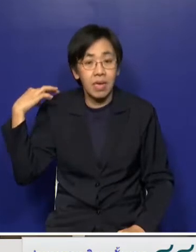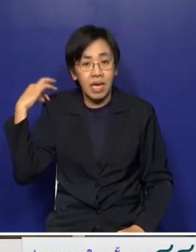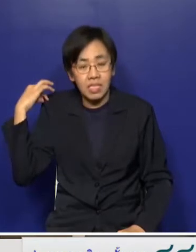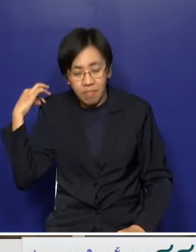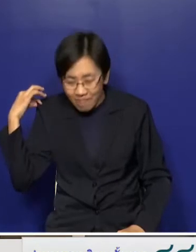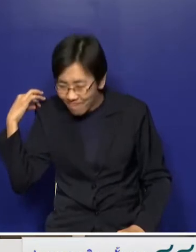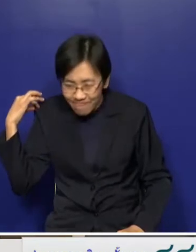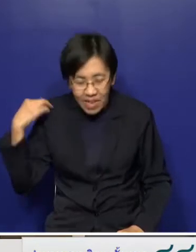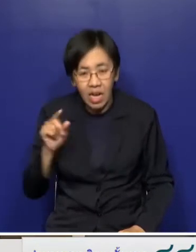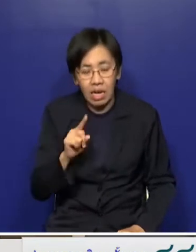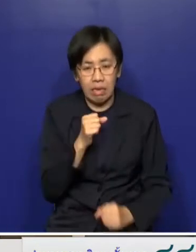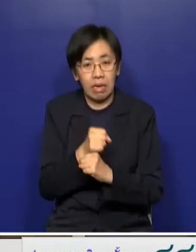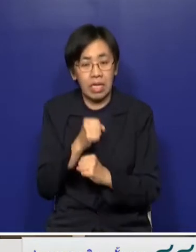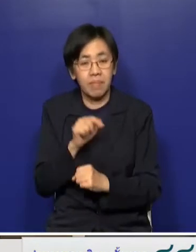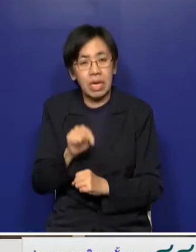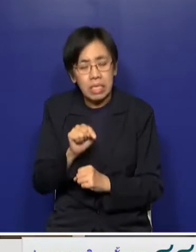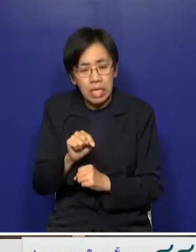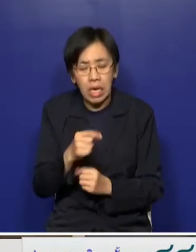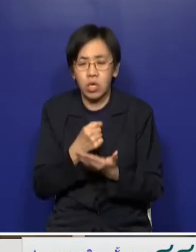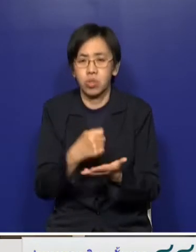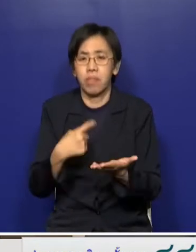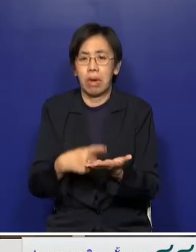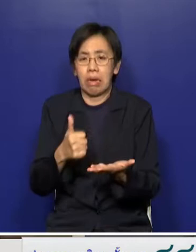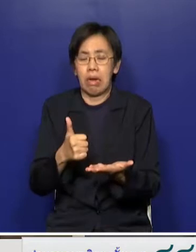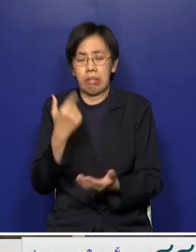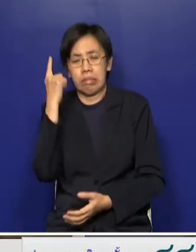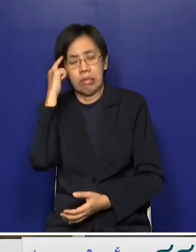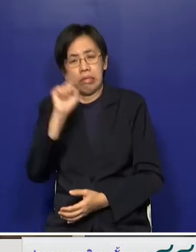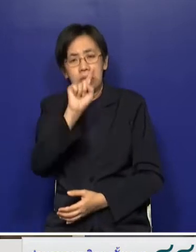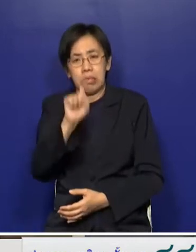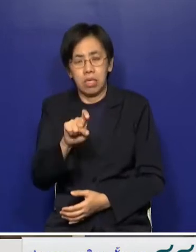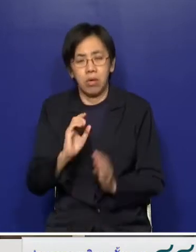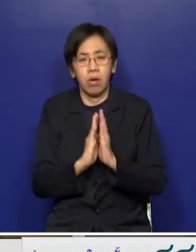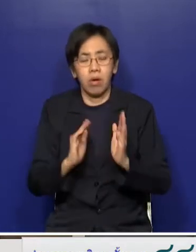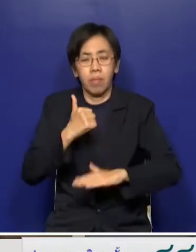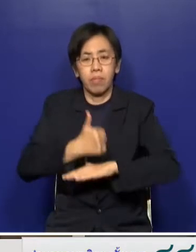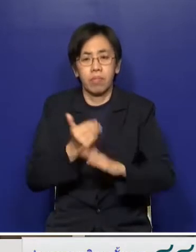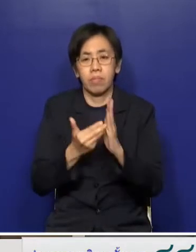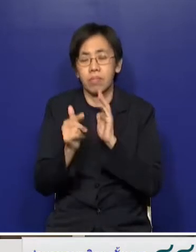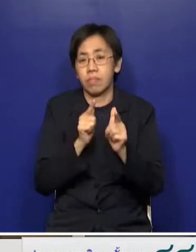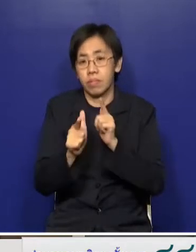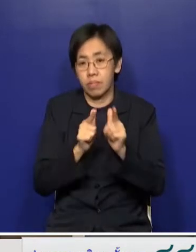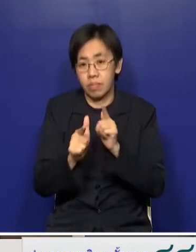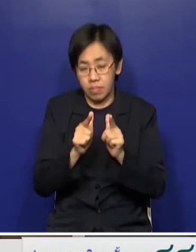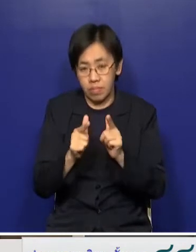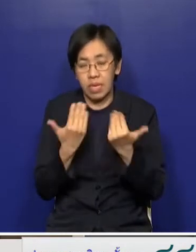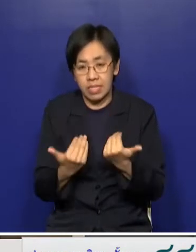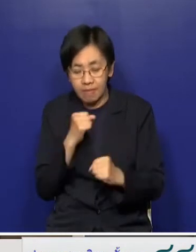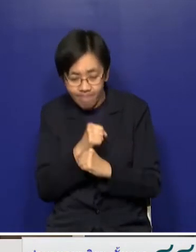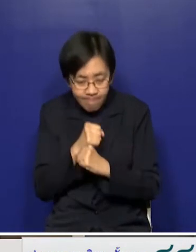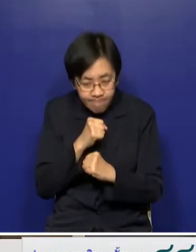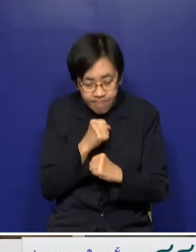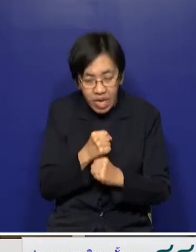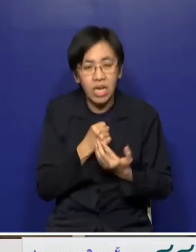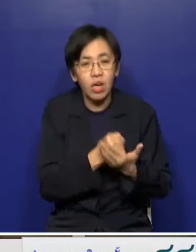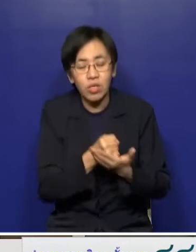เลยว่าการทำงานแบบนี้แล้วเขาจะช่วยประกันภัยให้ได้ตอนนี้ก็ต้องขอบคุณท่านผู้ว่าจังหวัดเลยนะครับที่เข้ามาทำงานแล้วก็ช่วย